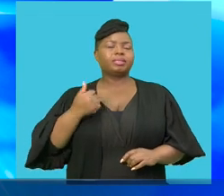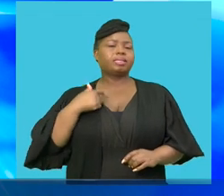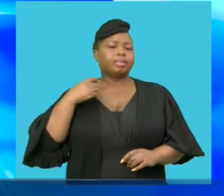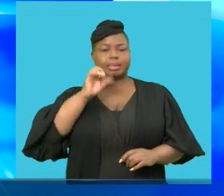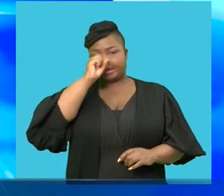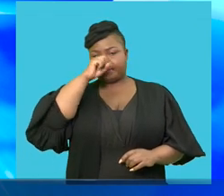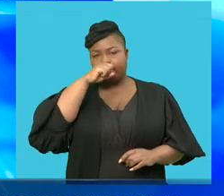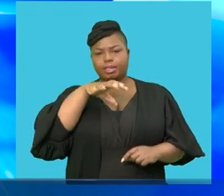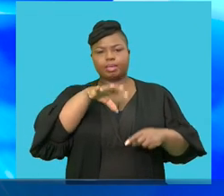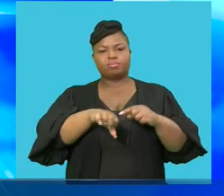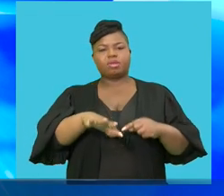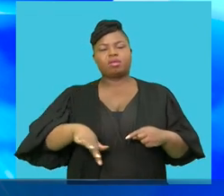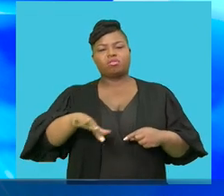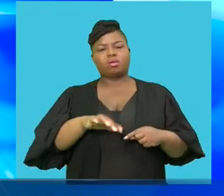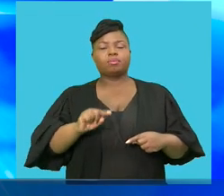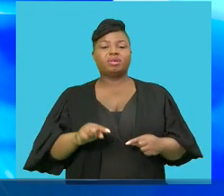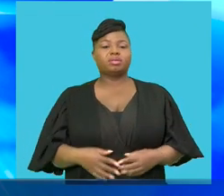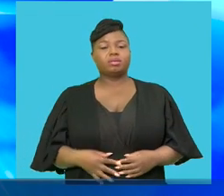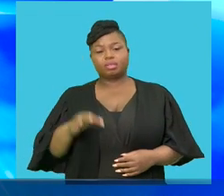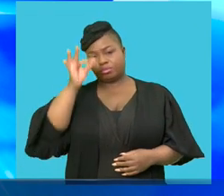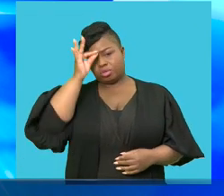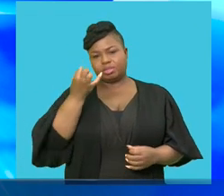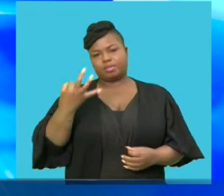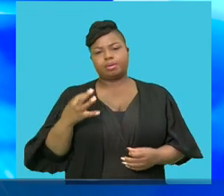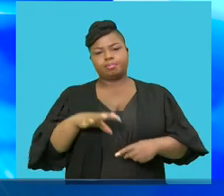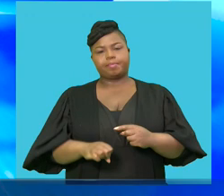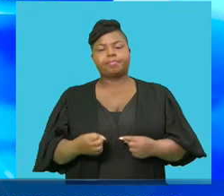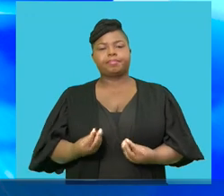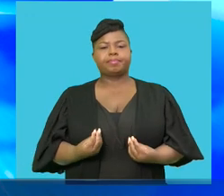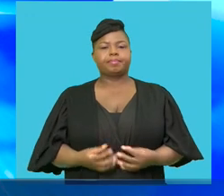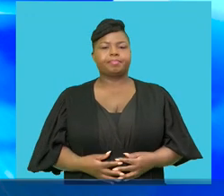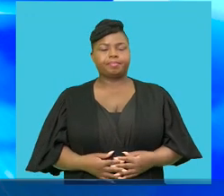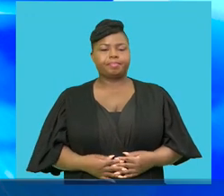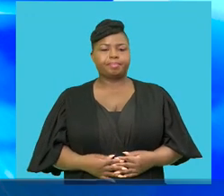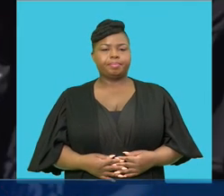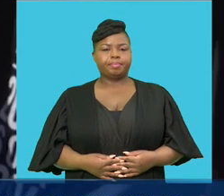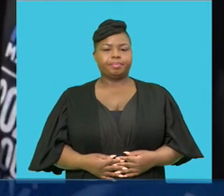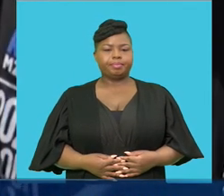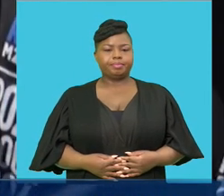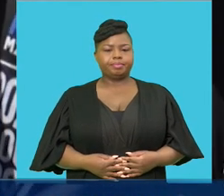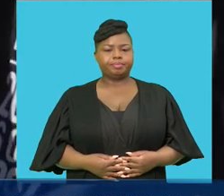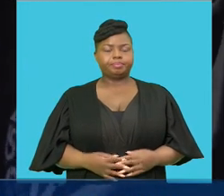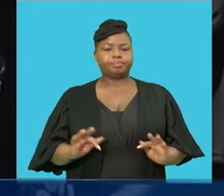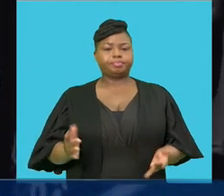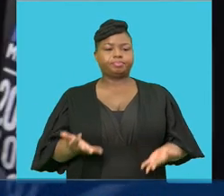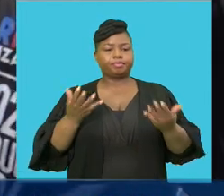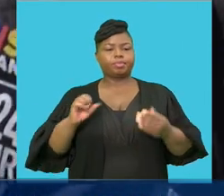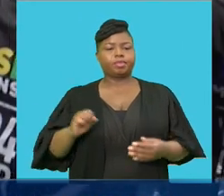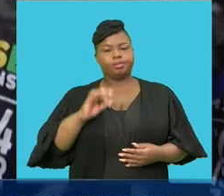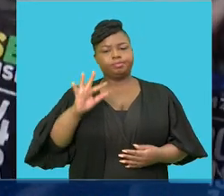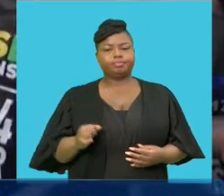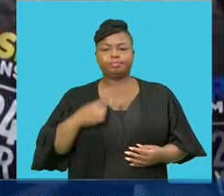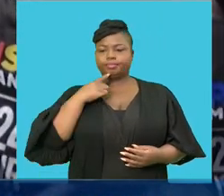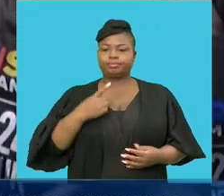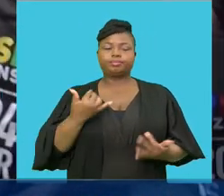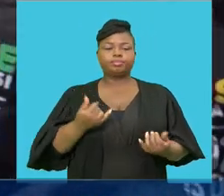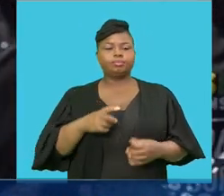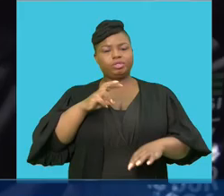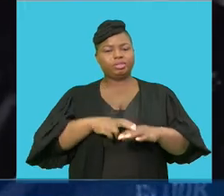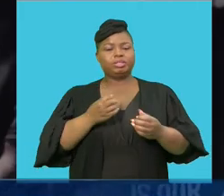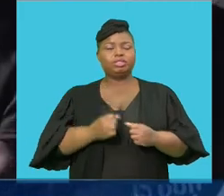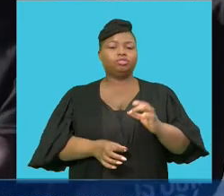ya!